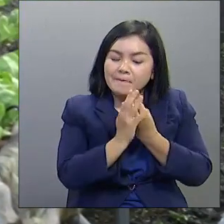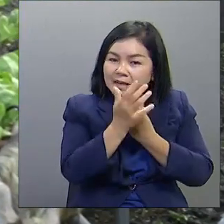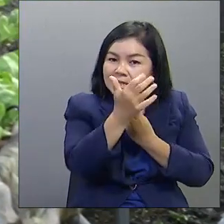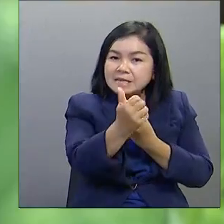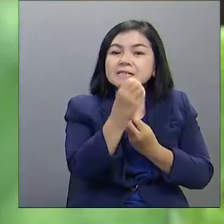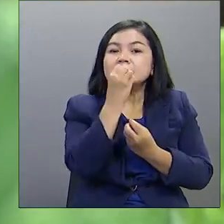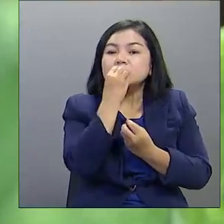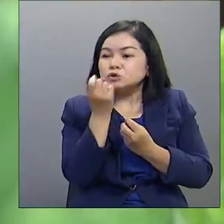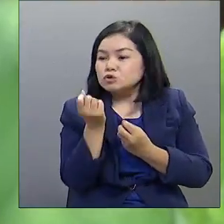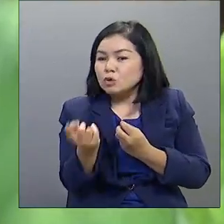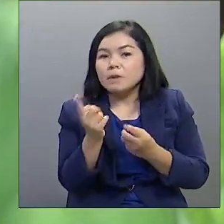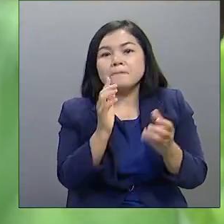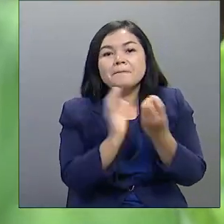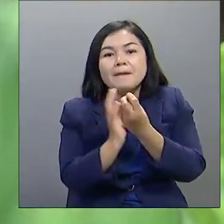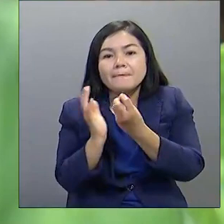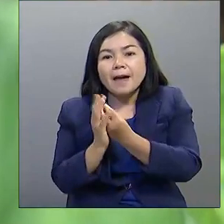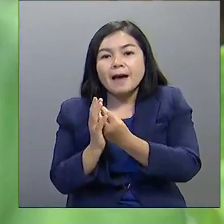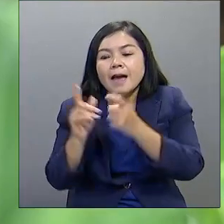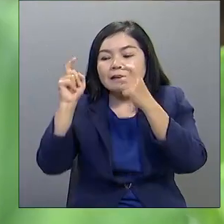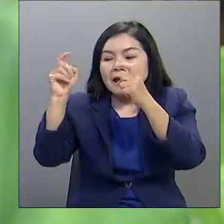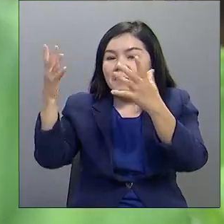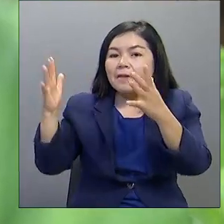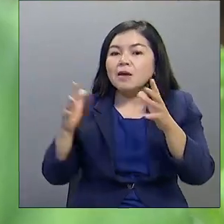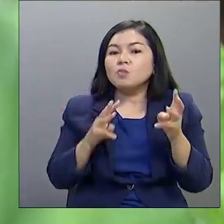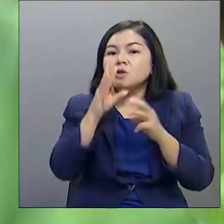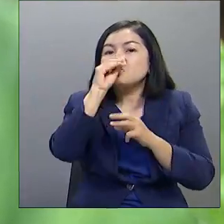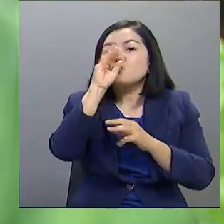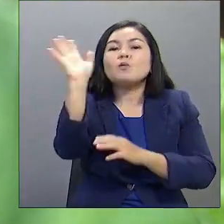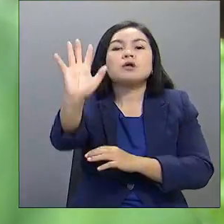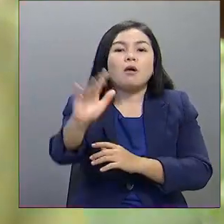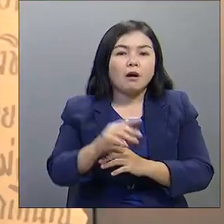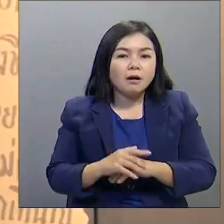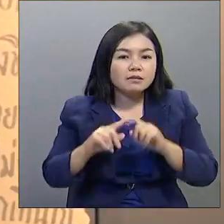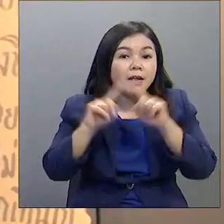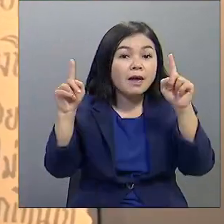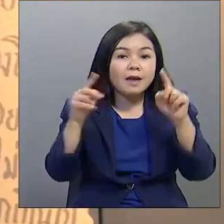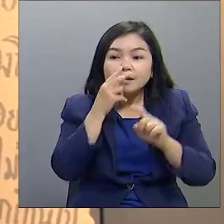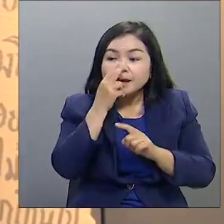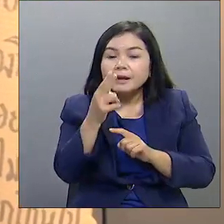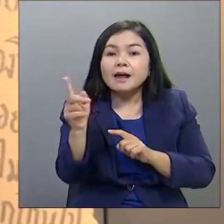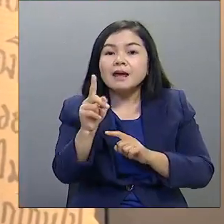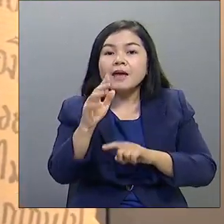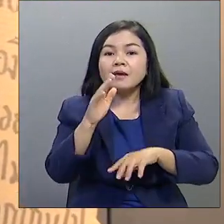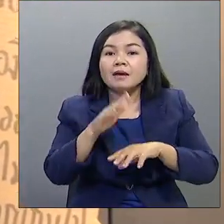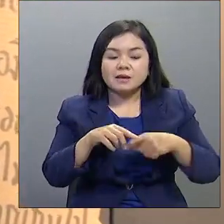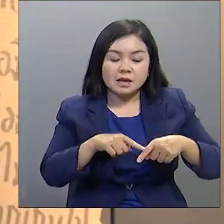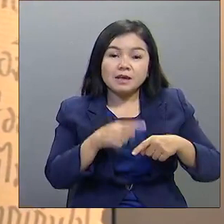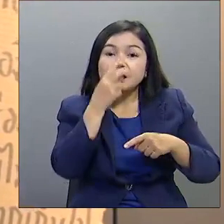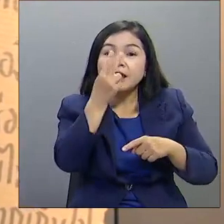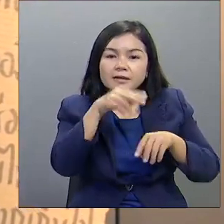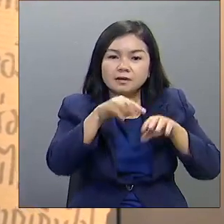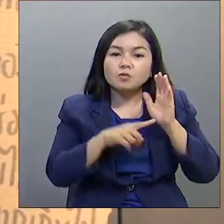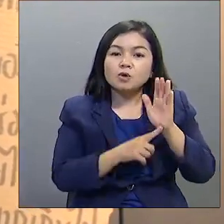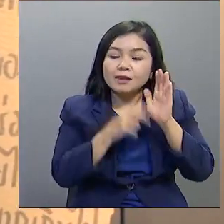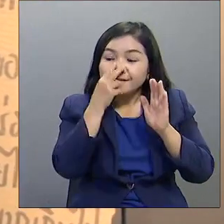ได้กินโดยที่เราไม่ต้องใช้วาจาเลยคือเราส่งต่อจากมือเราถึงใจเขาอะไรเงี้ยเ